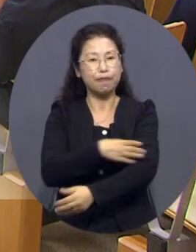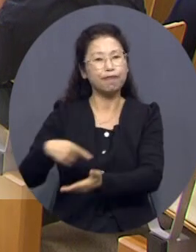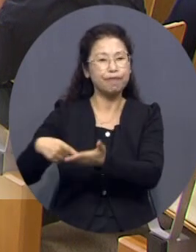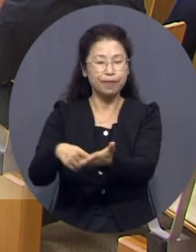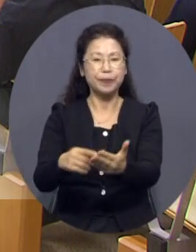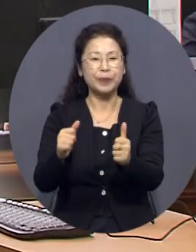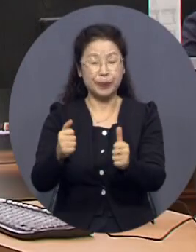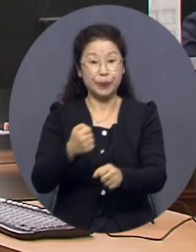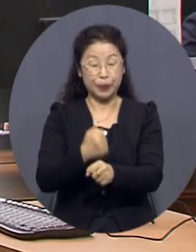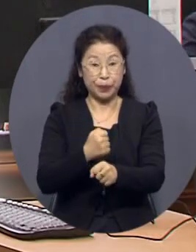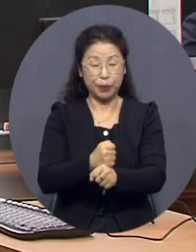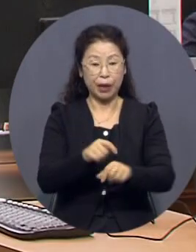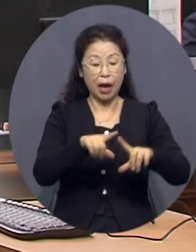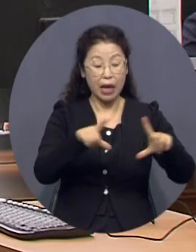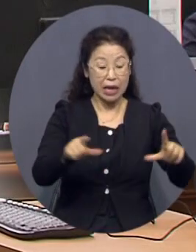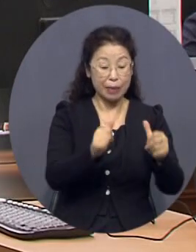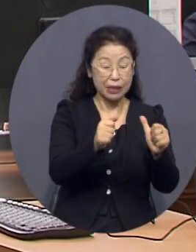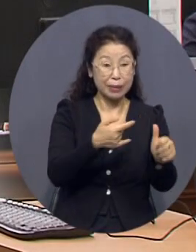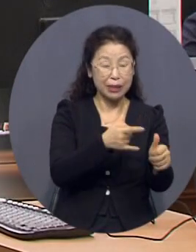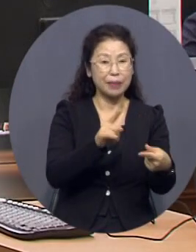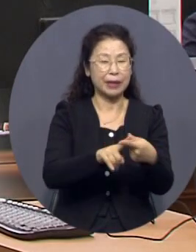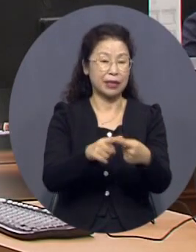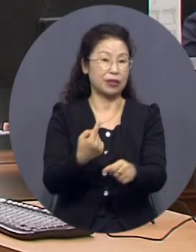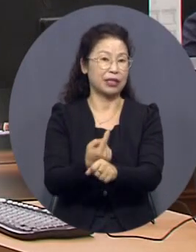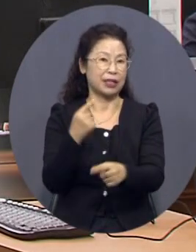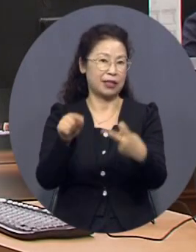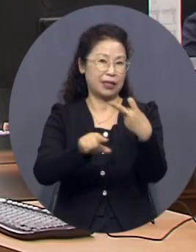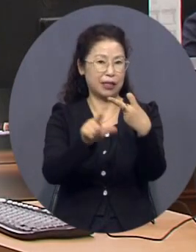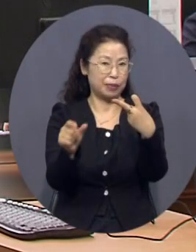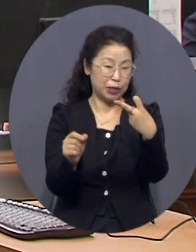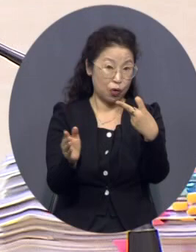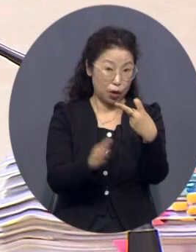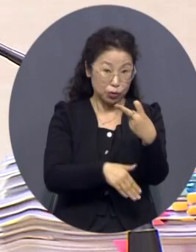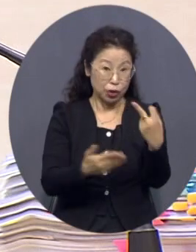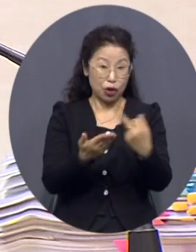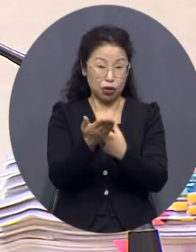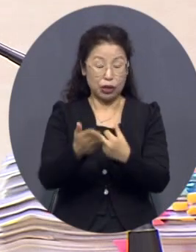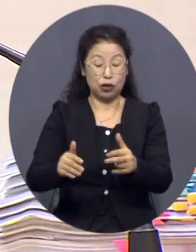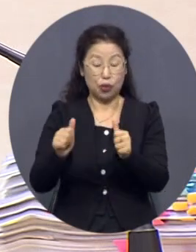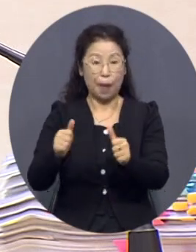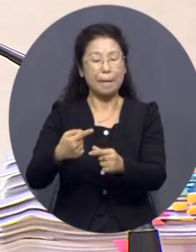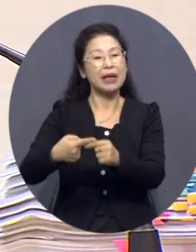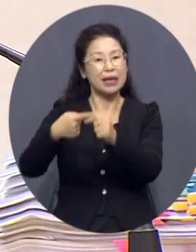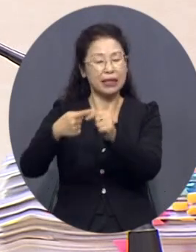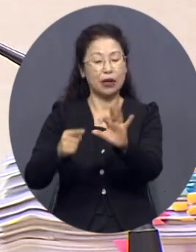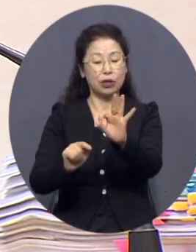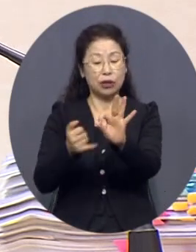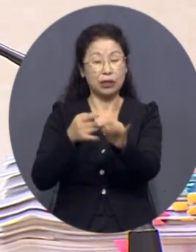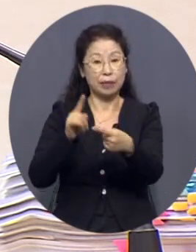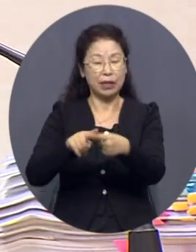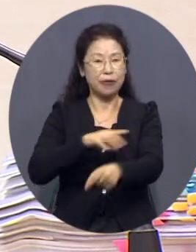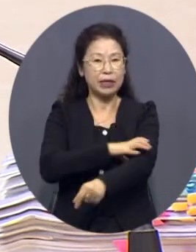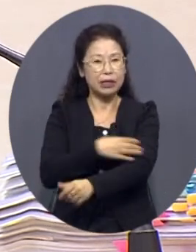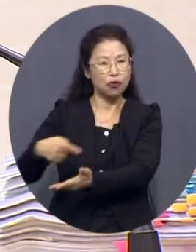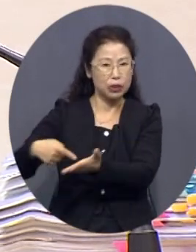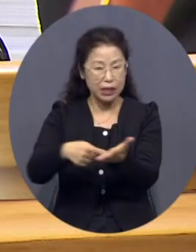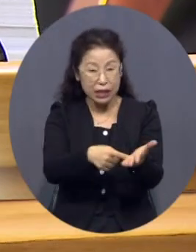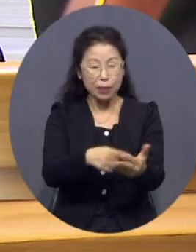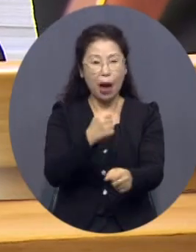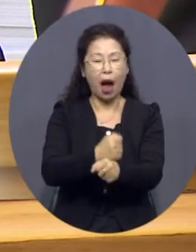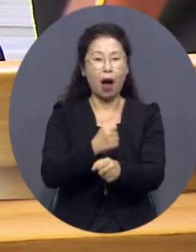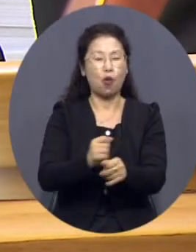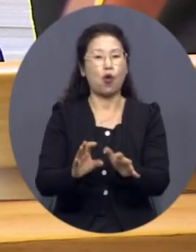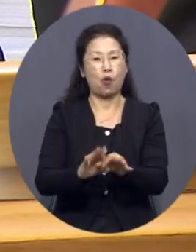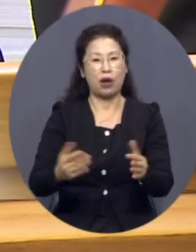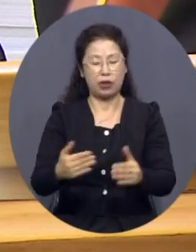청구했습니다. 일반 재판 수용인에 대해서는 지난해 12월 제주지검이 1차로 10명에 대한 직권재심을 청구한 뒤